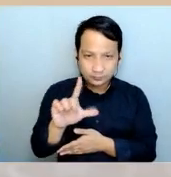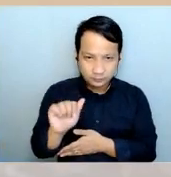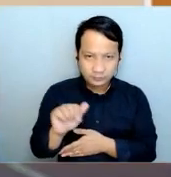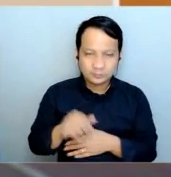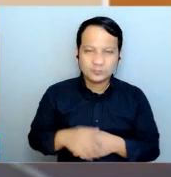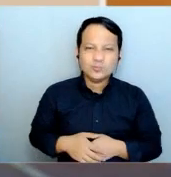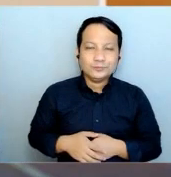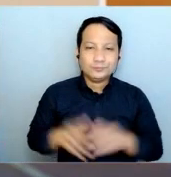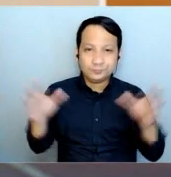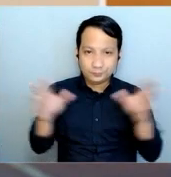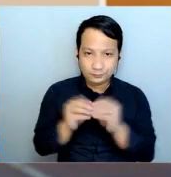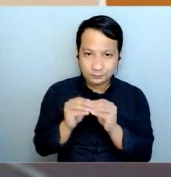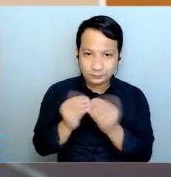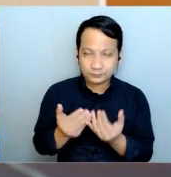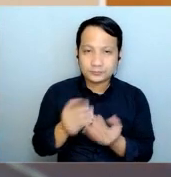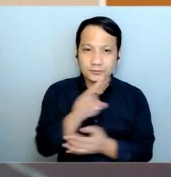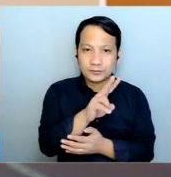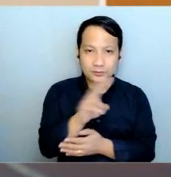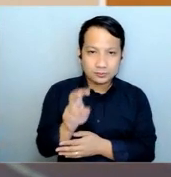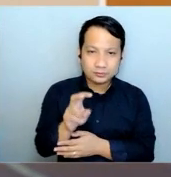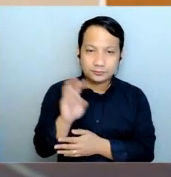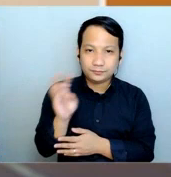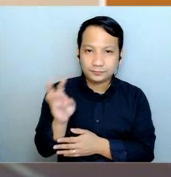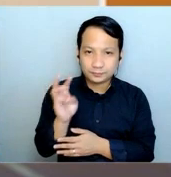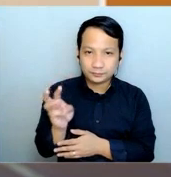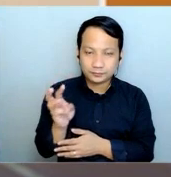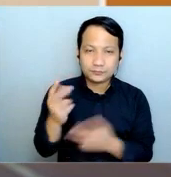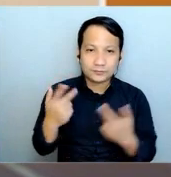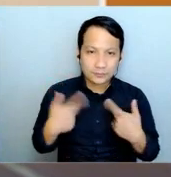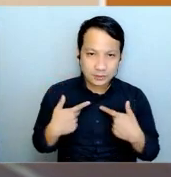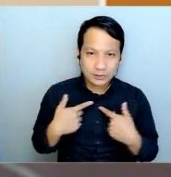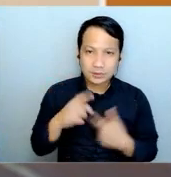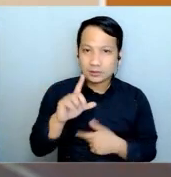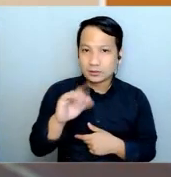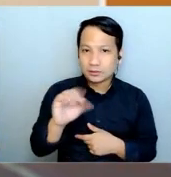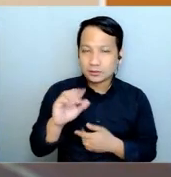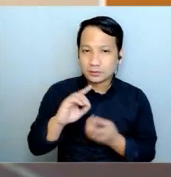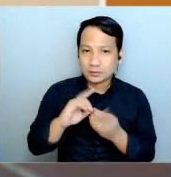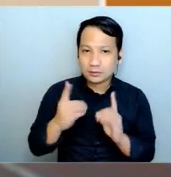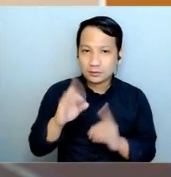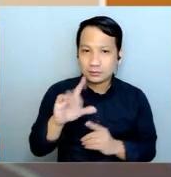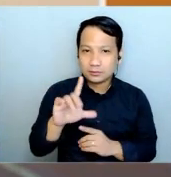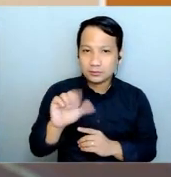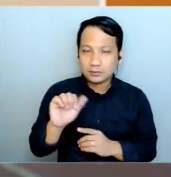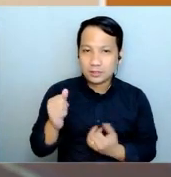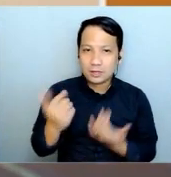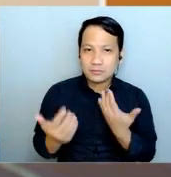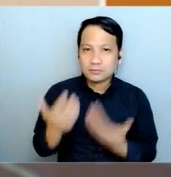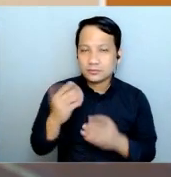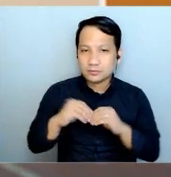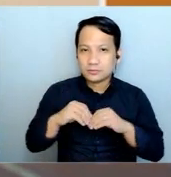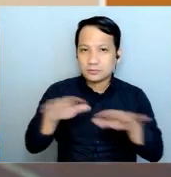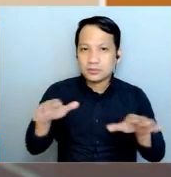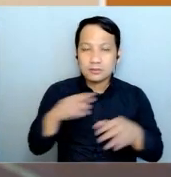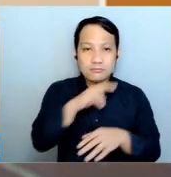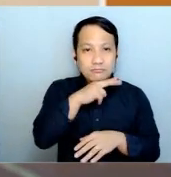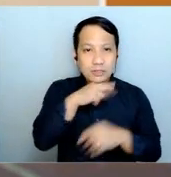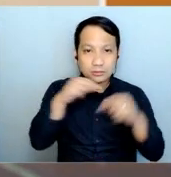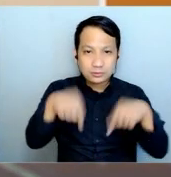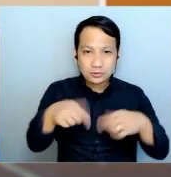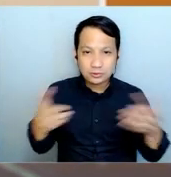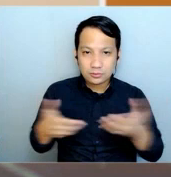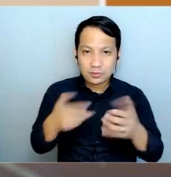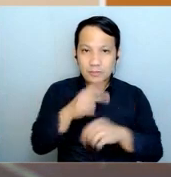Suma total, 260 ang confirmed local case ng Delta variant o mga na-infect ng virus dito sa bansa at